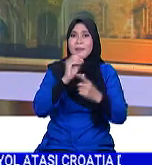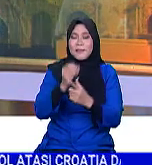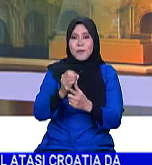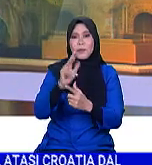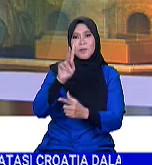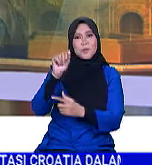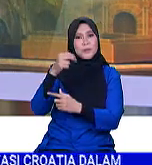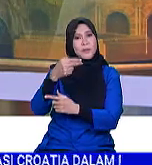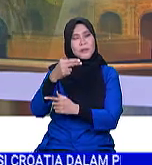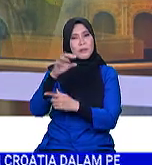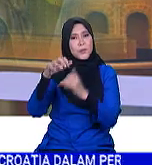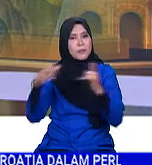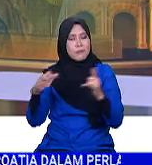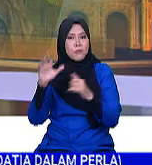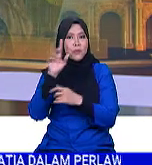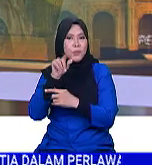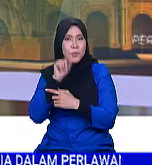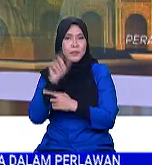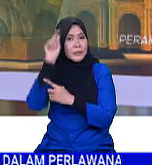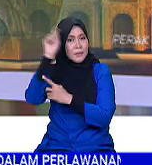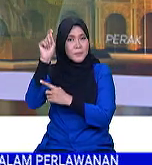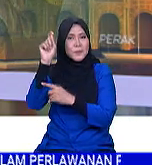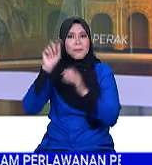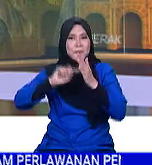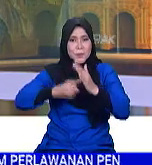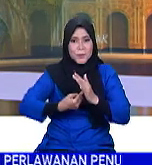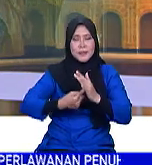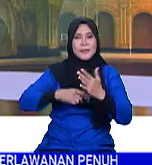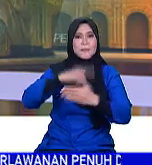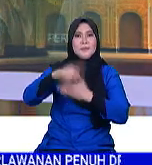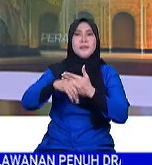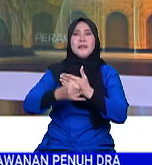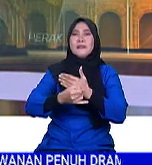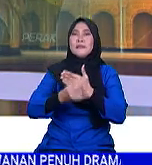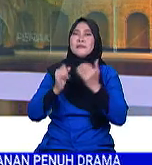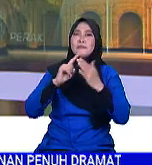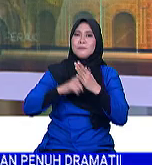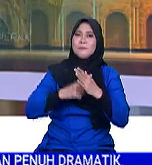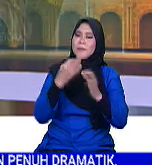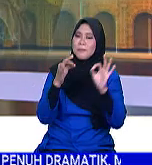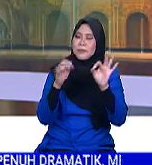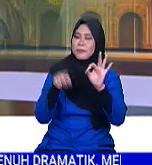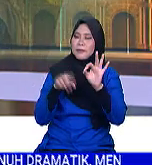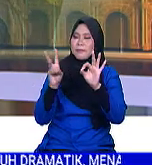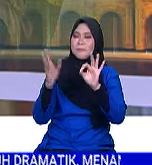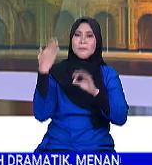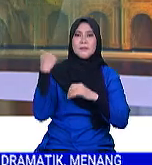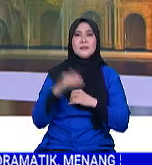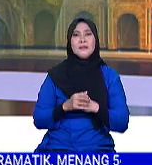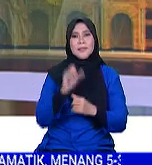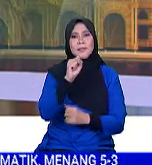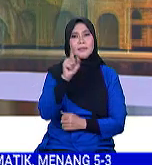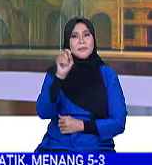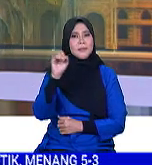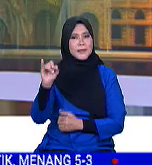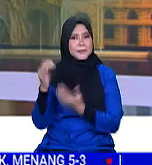Burung Kuala Terengganu menjadi projek perintis yang bermula 19 Jun lepas. Laporan Siti Jamilah Hanim